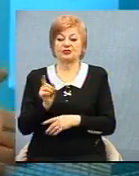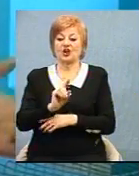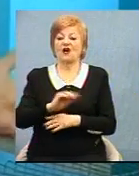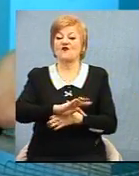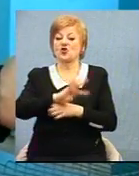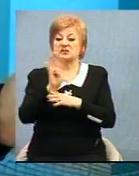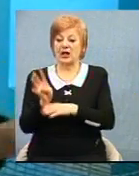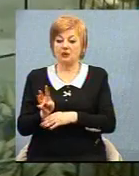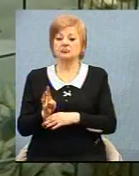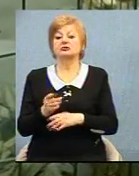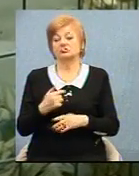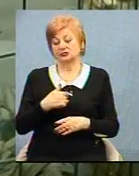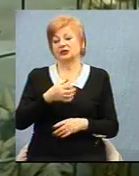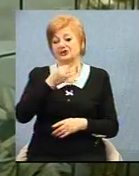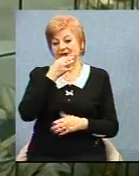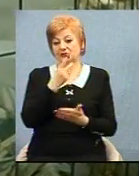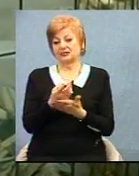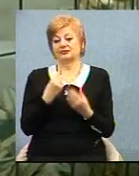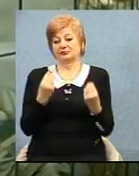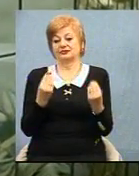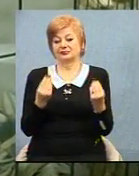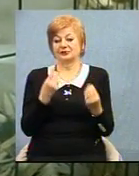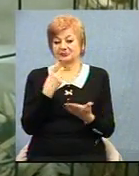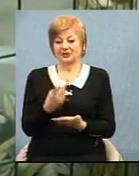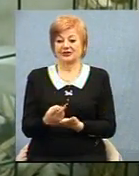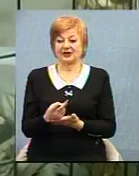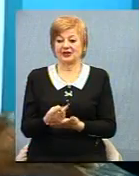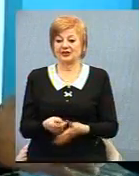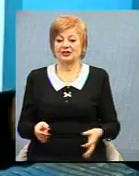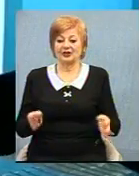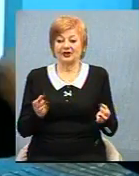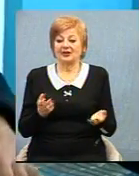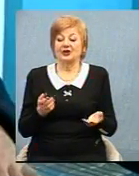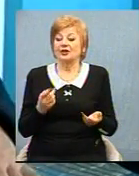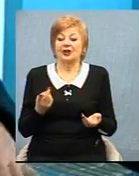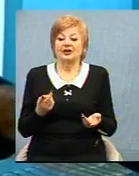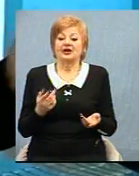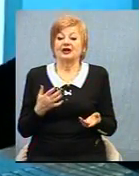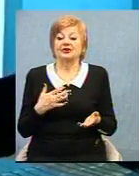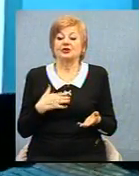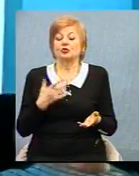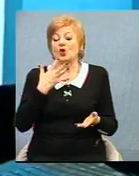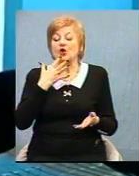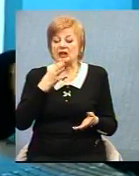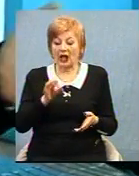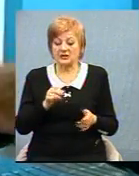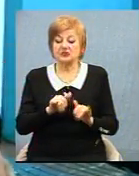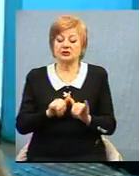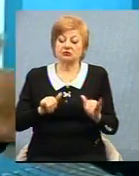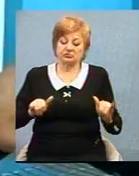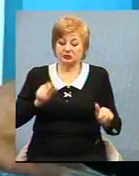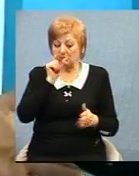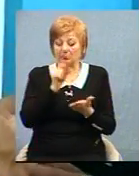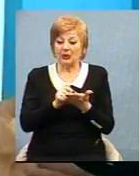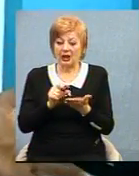мені не нравляться, то я й виставив. Ну як виводити? Ну нічого нема нюансів. Несуть яйця, виводять